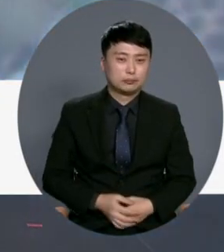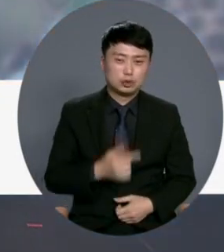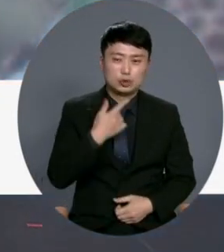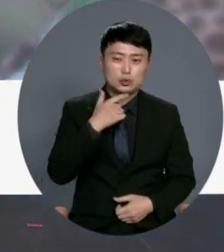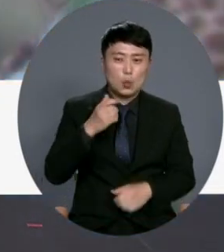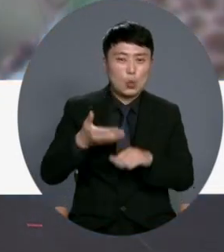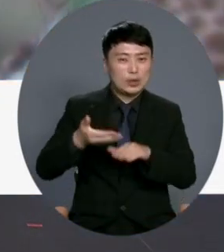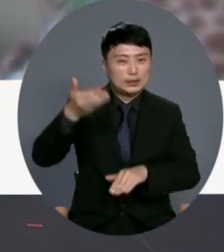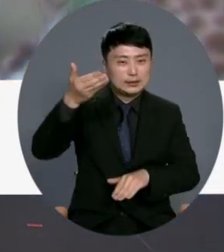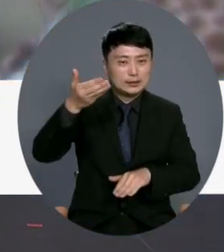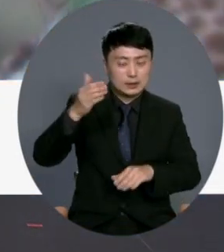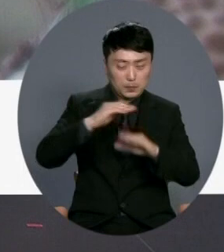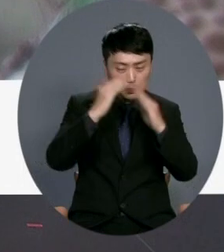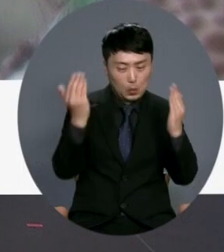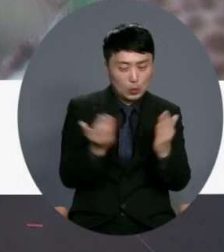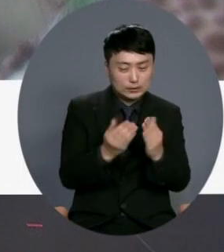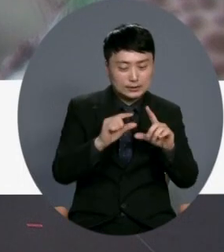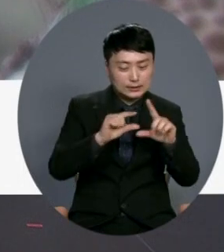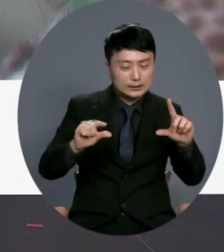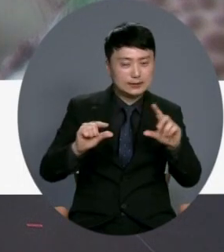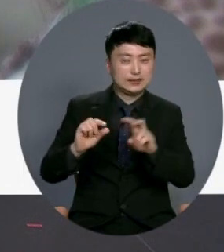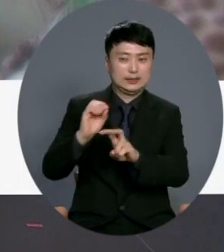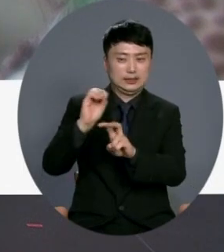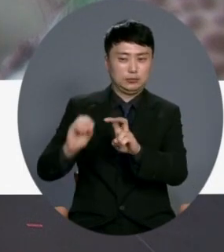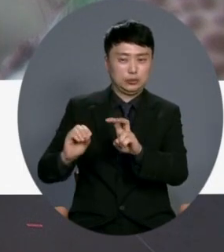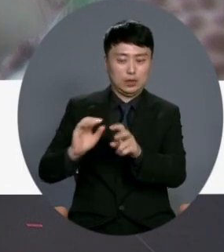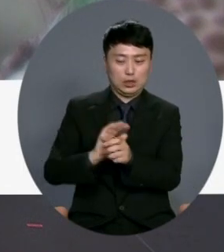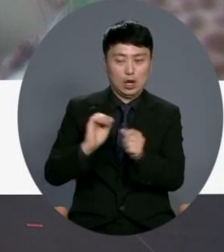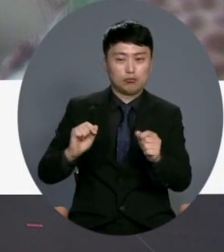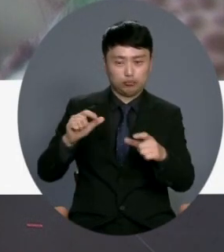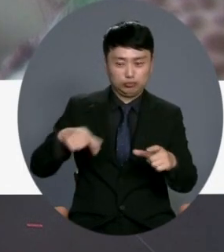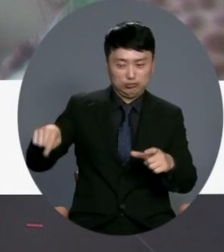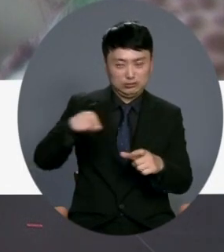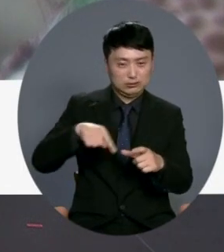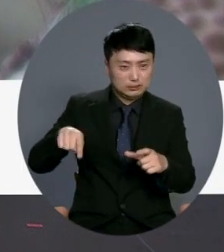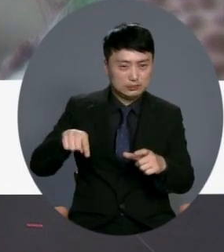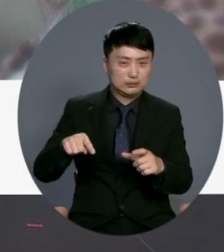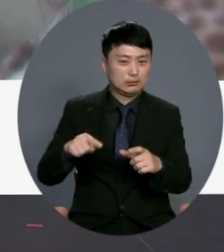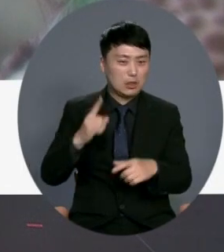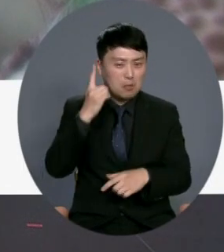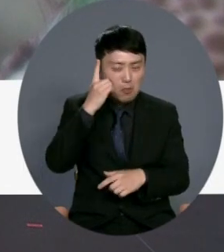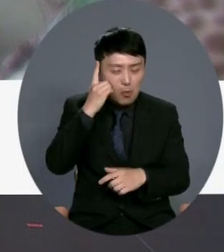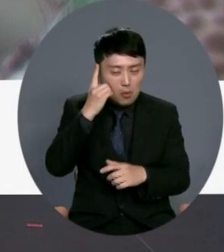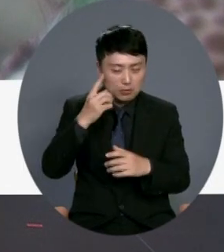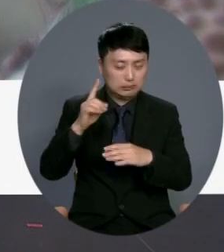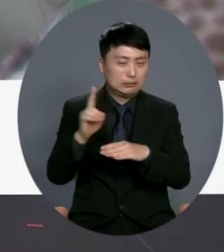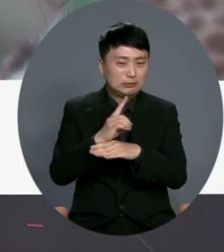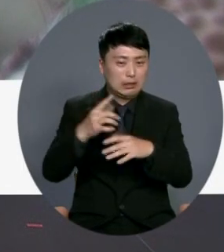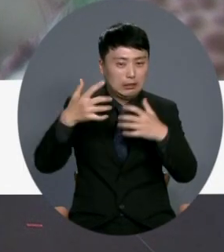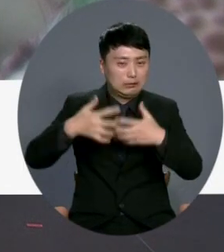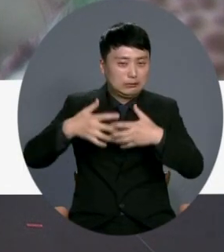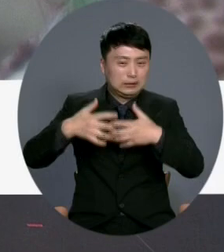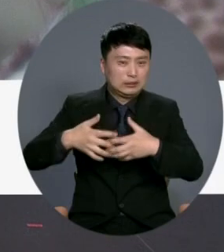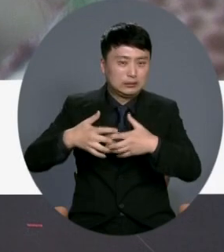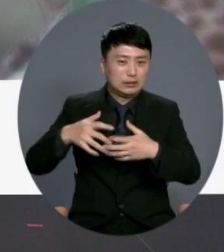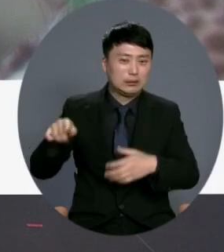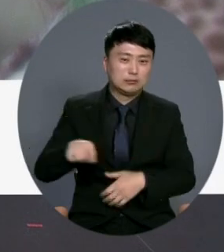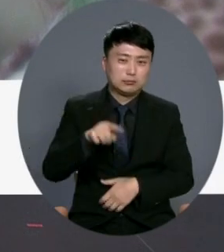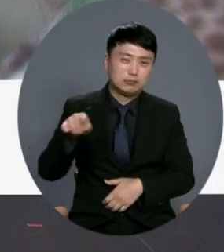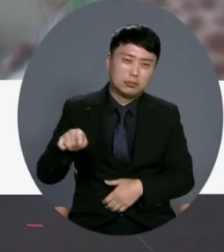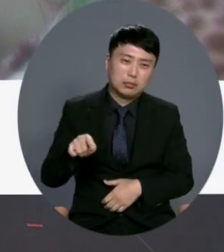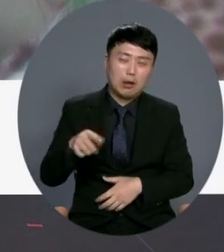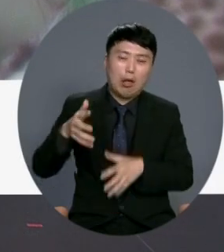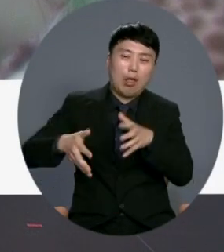65세 이상 인구가 전체 20%가 넘는 경북의 경우 디지털 기기를 다룰 줄 모르는 디지털